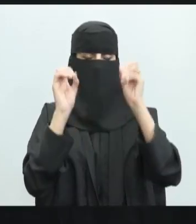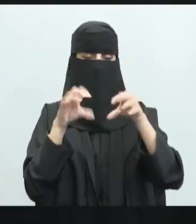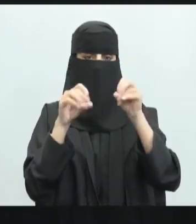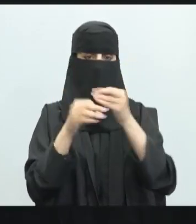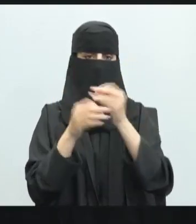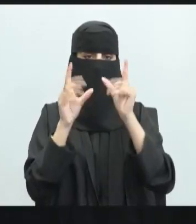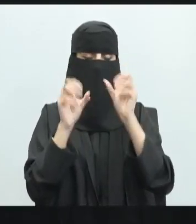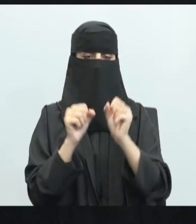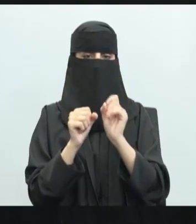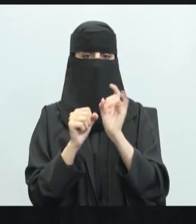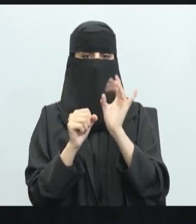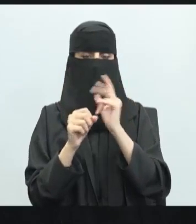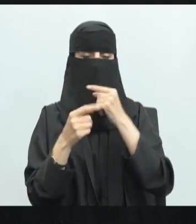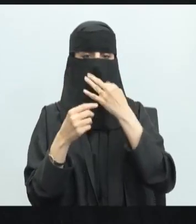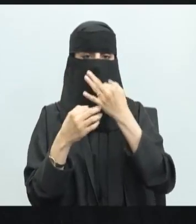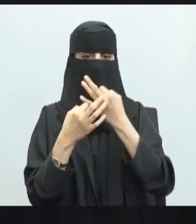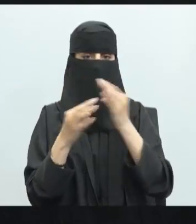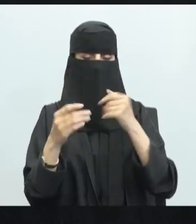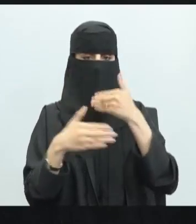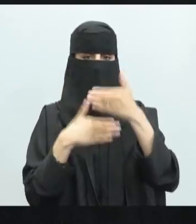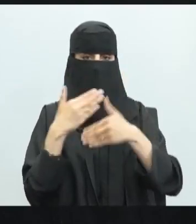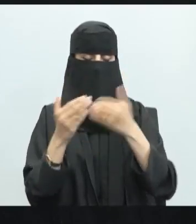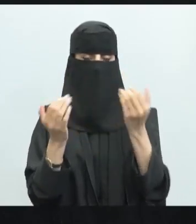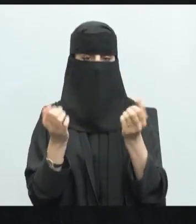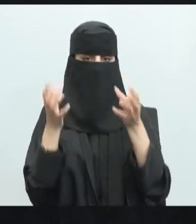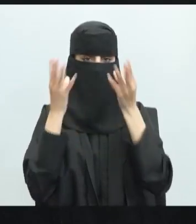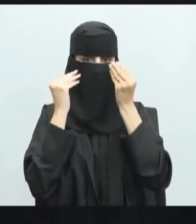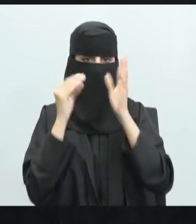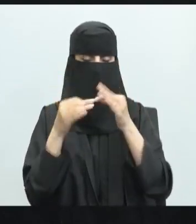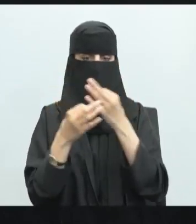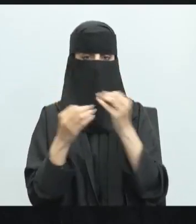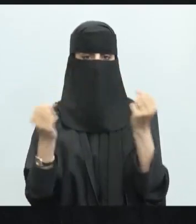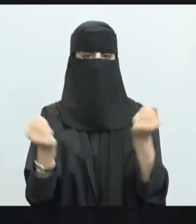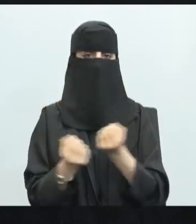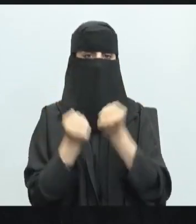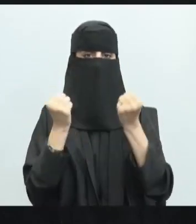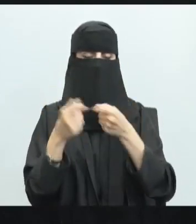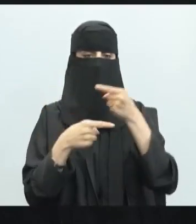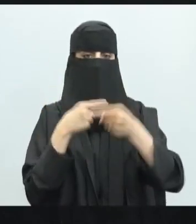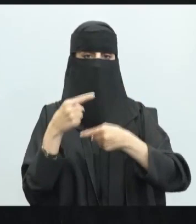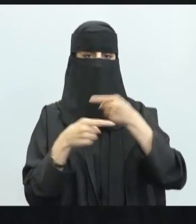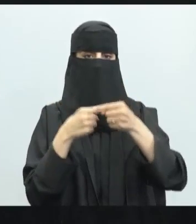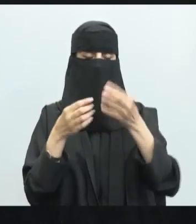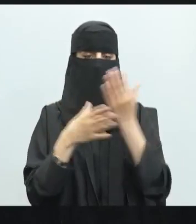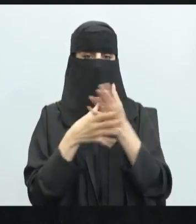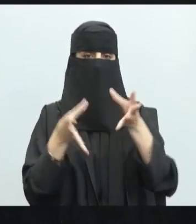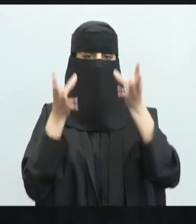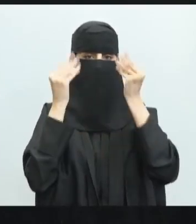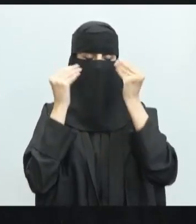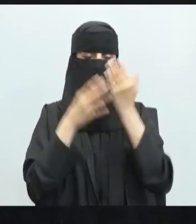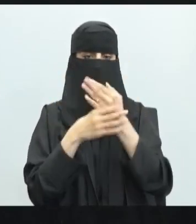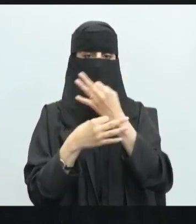أينما كنتم. كل ما تتعلمونه قوموا بتطبيقه. الممارسة والتكرار والتطبيق